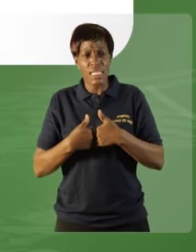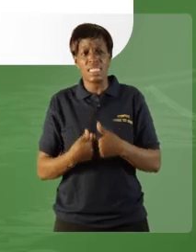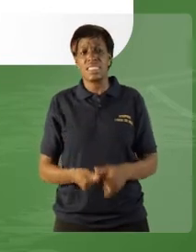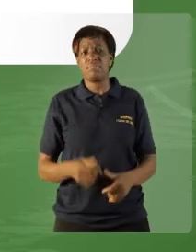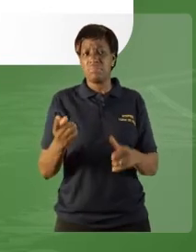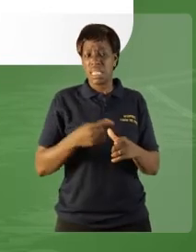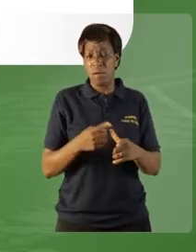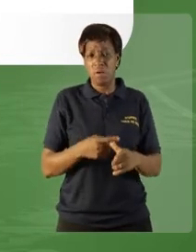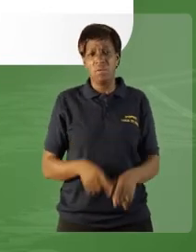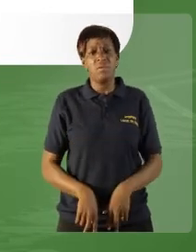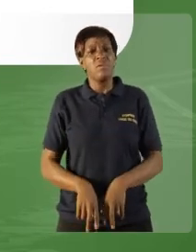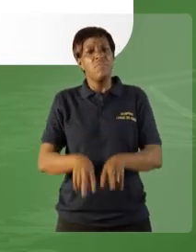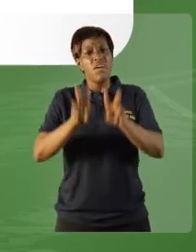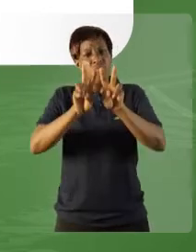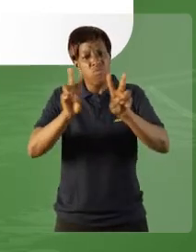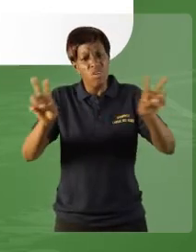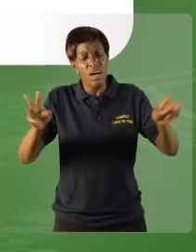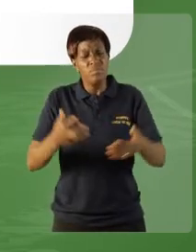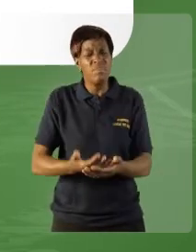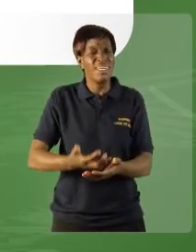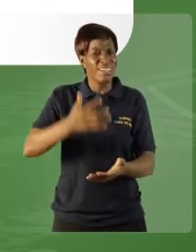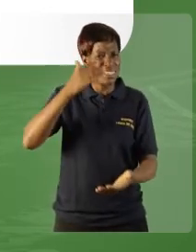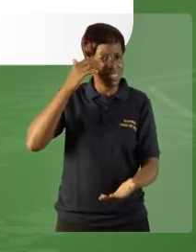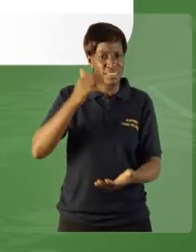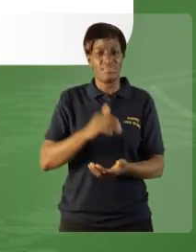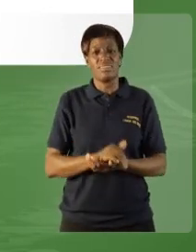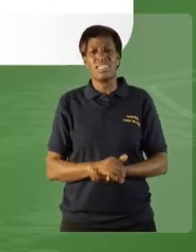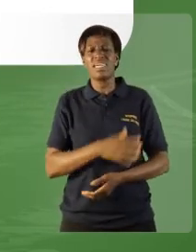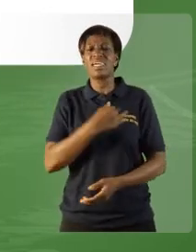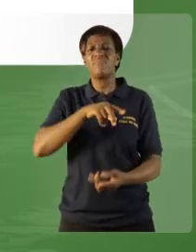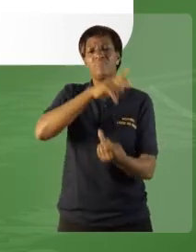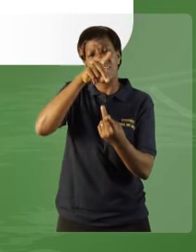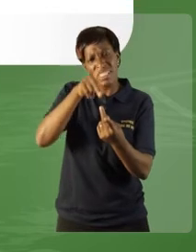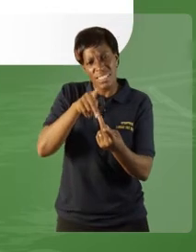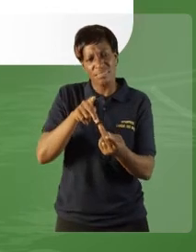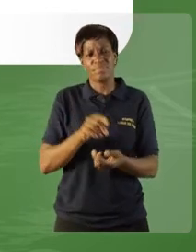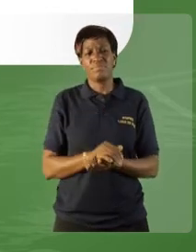premièrement, par un vocabulaire riche et précis.